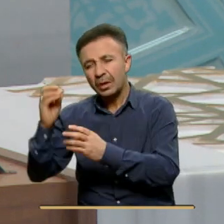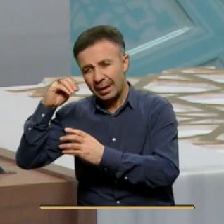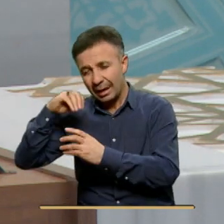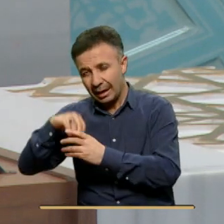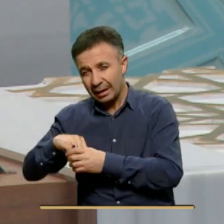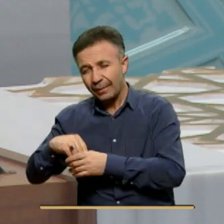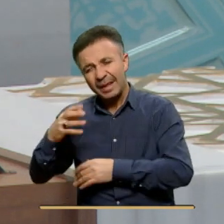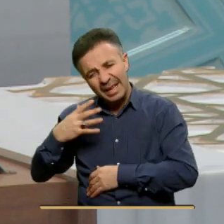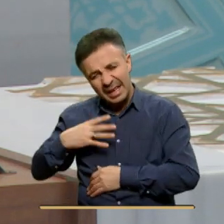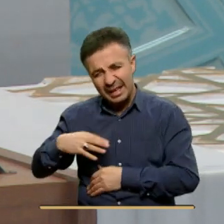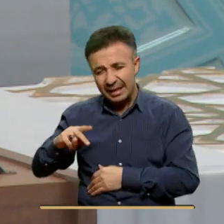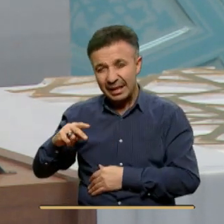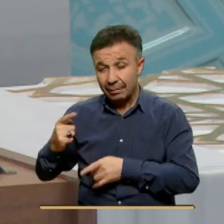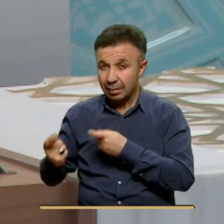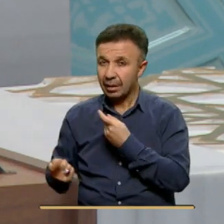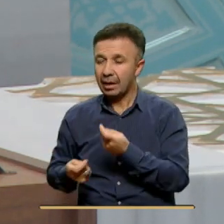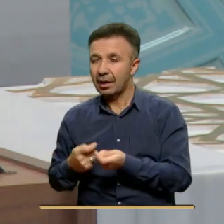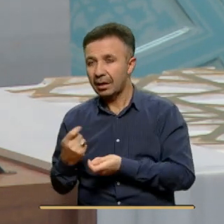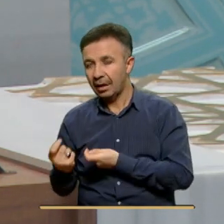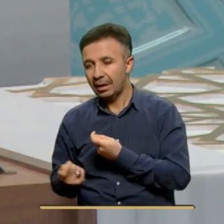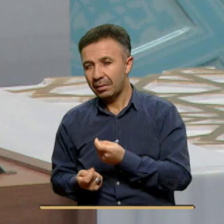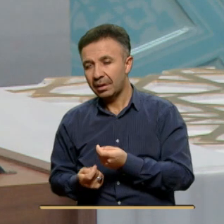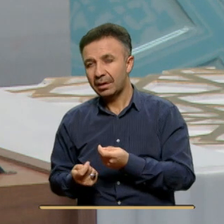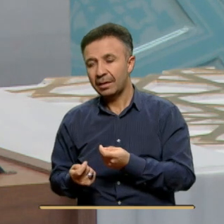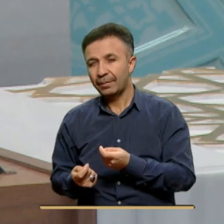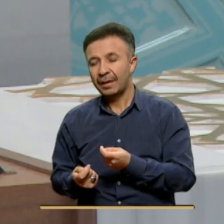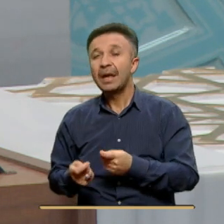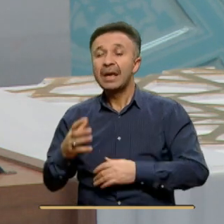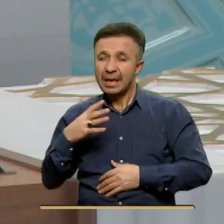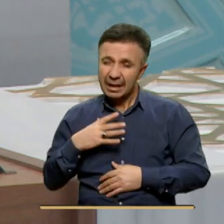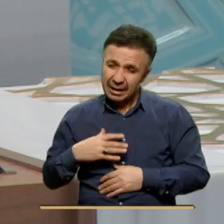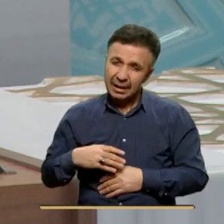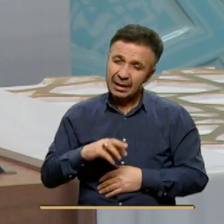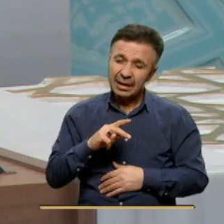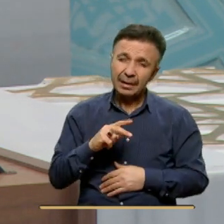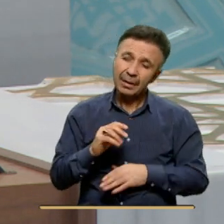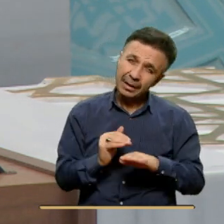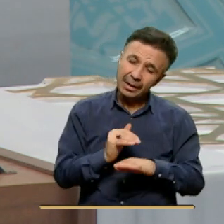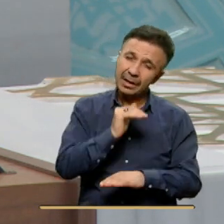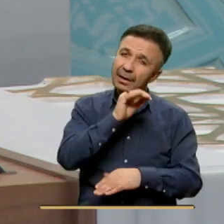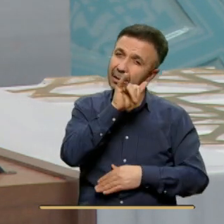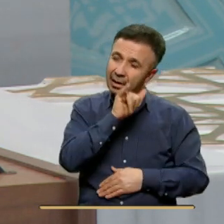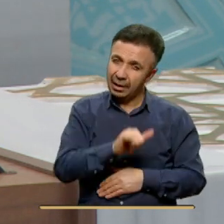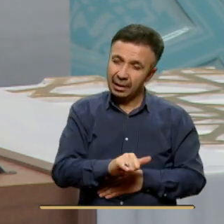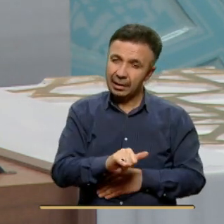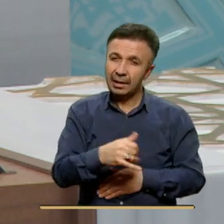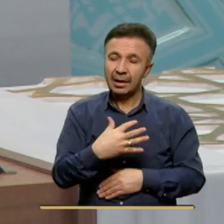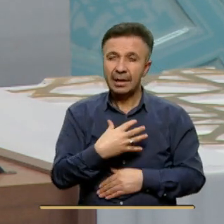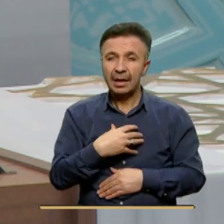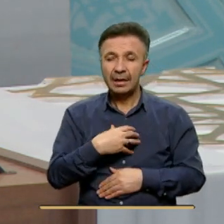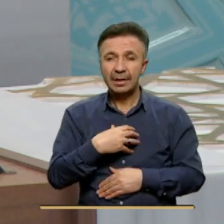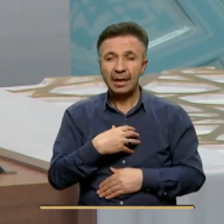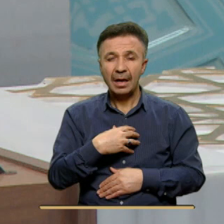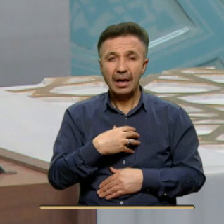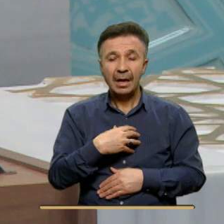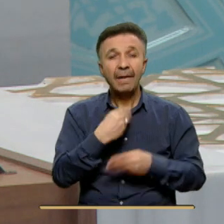istediği şekilde hareket etmesi ve istediği şekilde yaşama hakkı kendisine